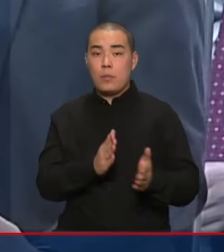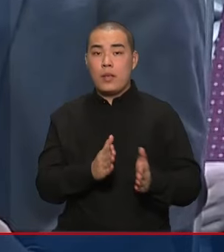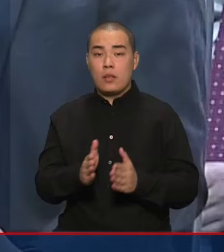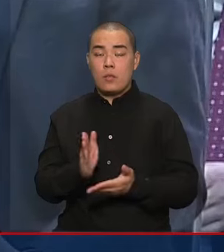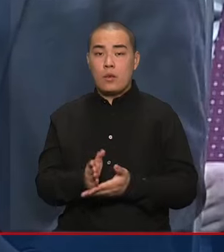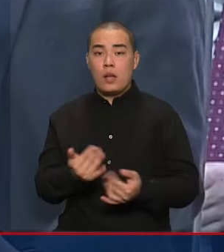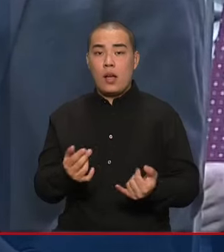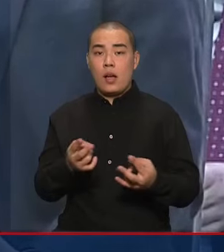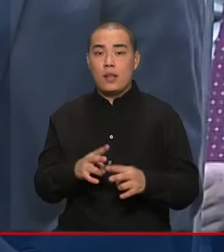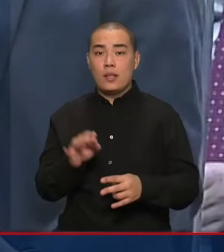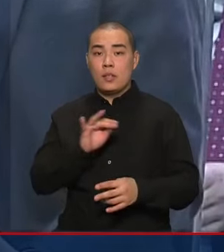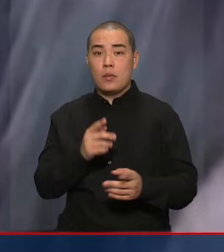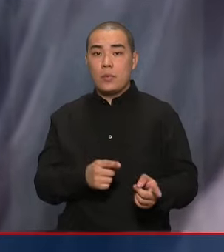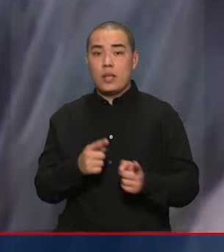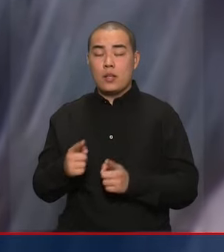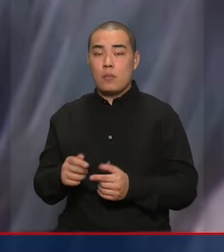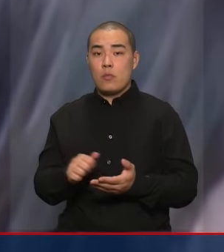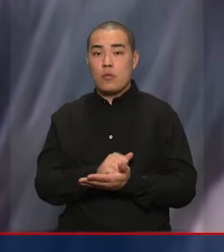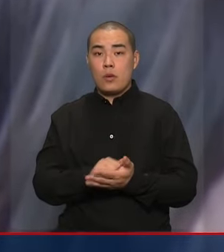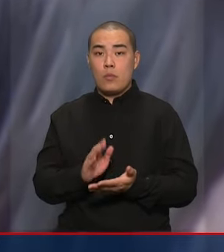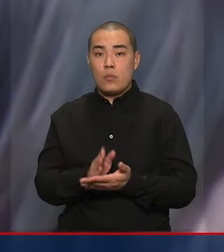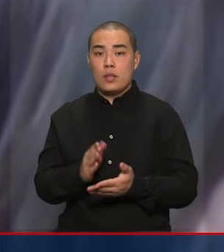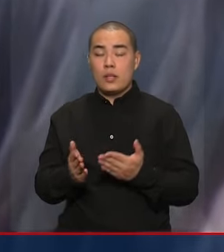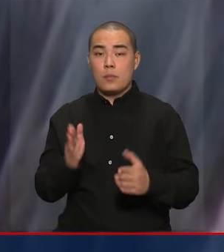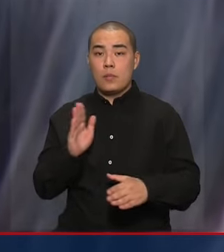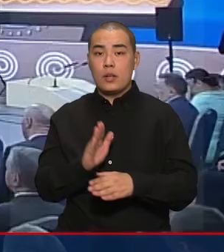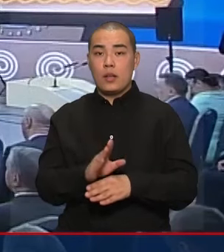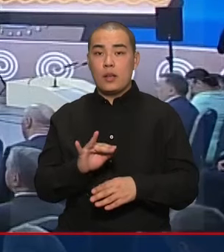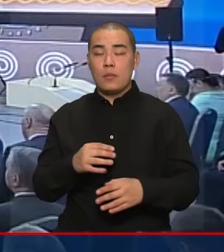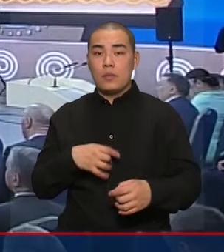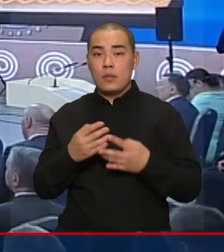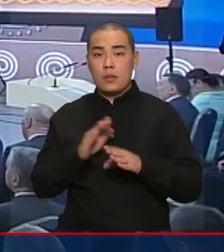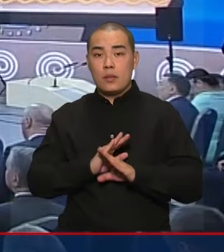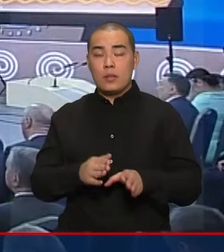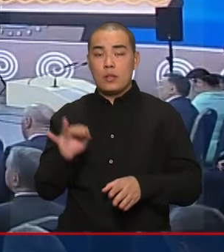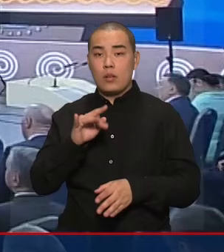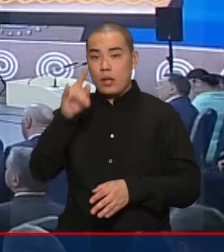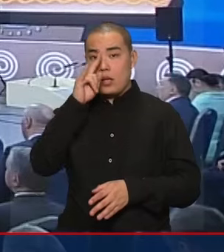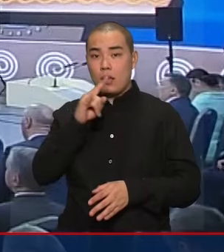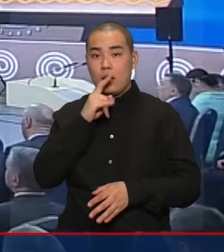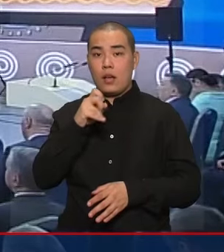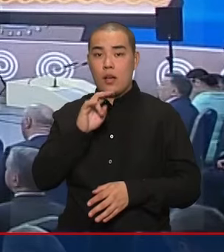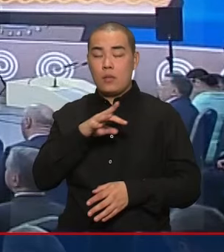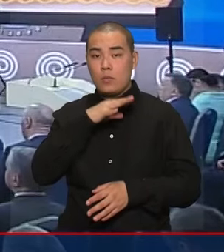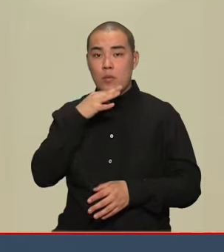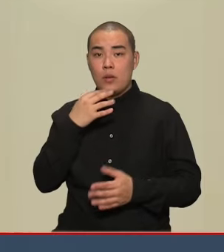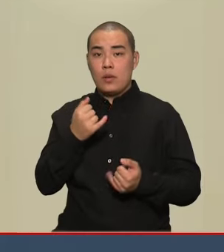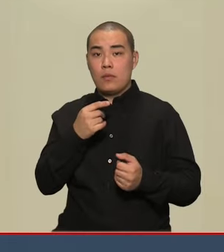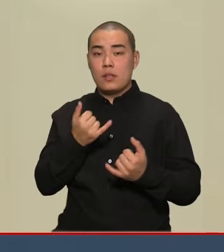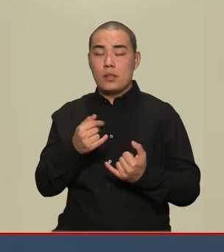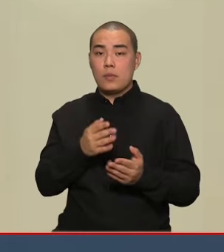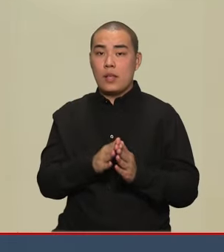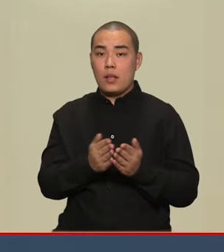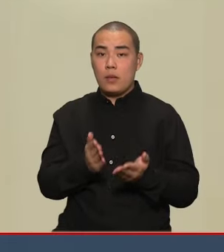только переносить ход истории на бумагу, без прикрас и лукавства. Кроме того, в истории казахского ханства есть много недооцененных страниц,